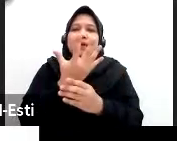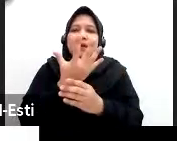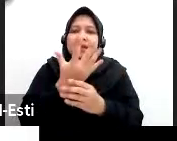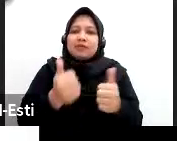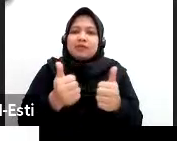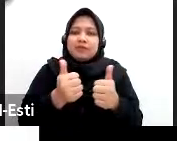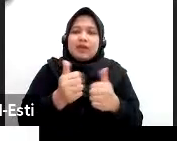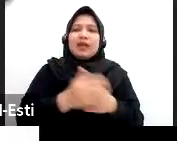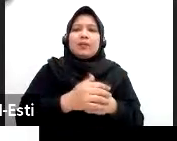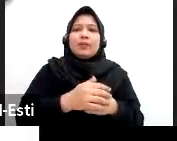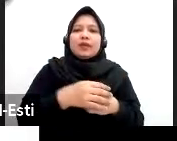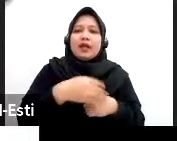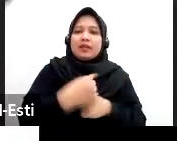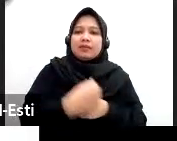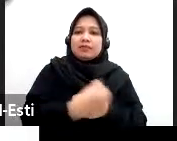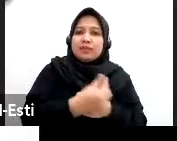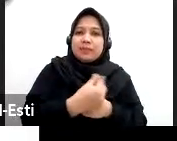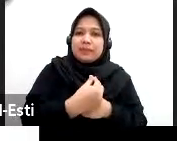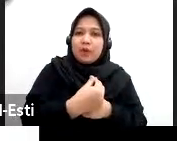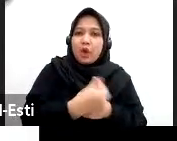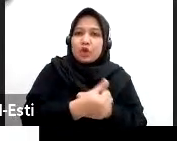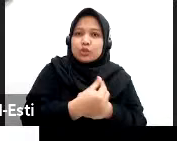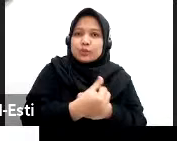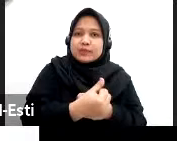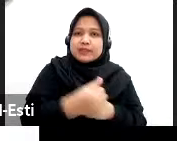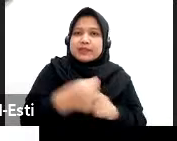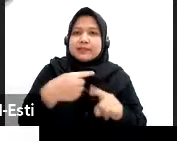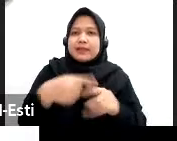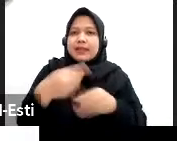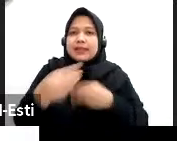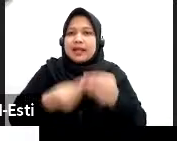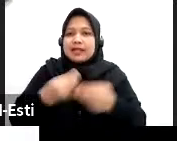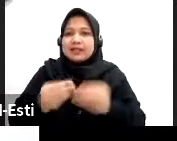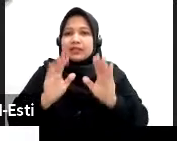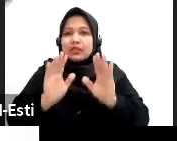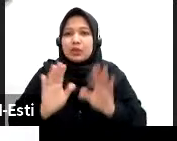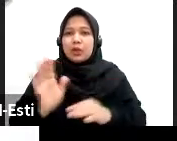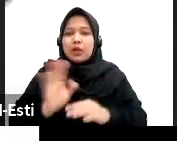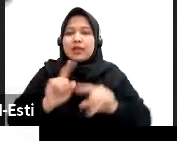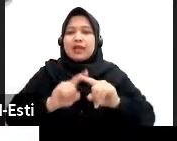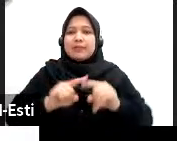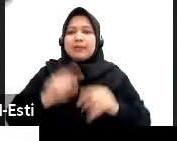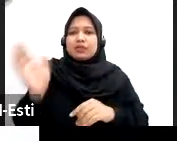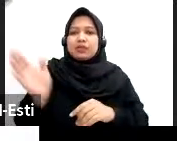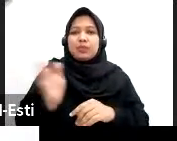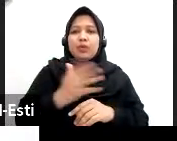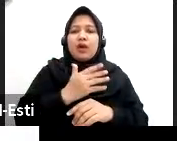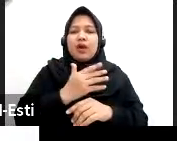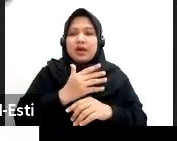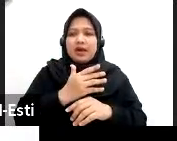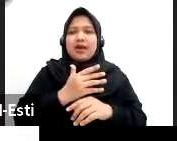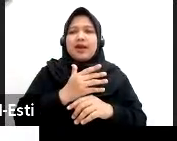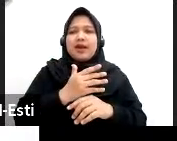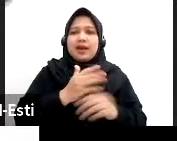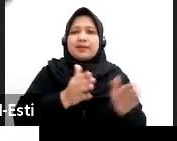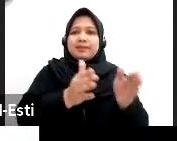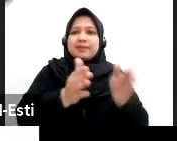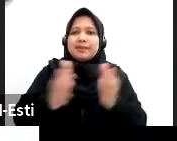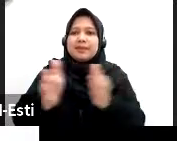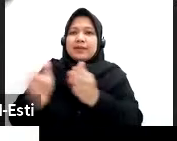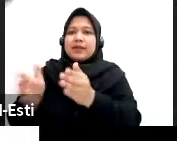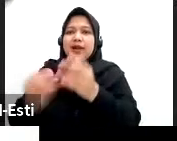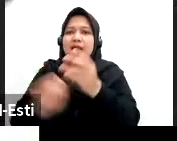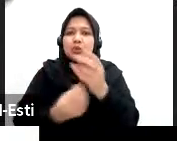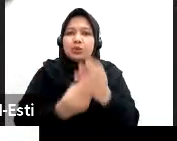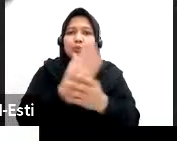konsumsi dan buka pertumbuhan dari sisi transaksi tapi juga segera seluruh ekosistem juga akan tumbuh itu dan kami sendiri